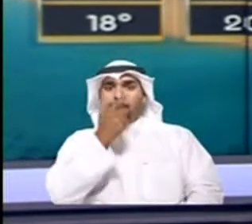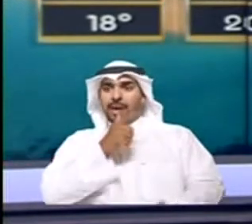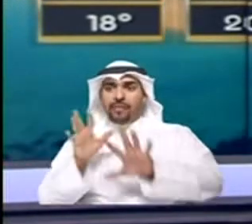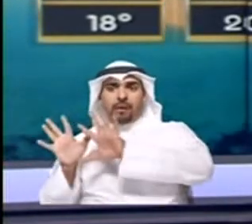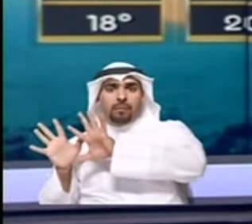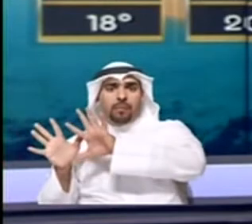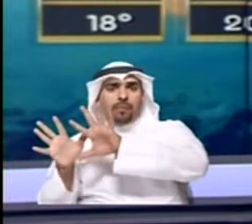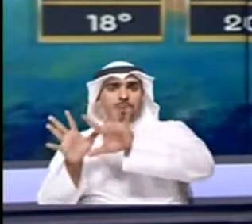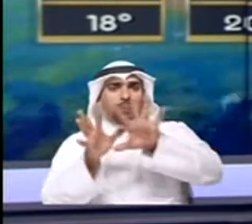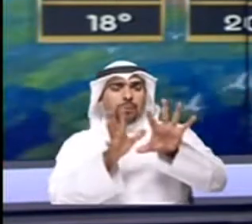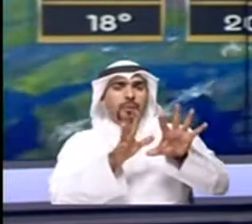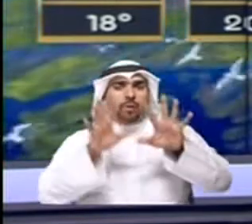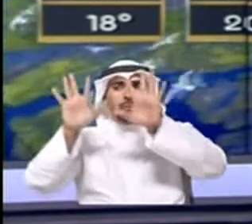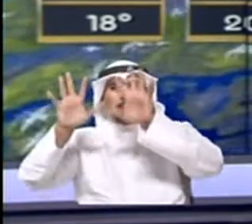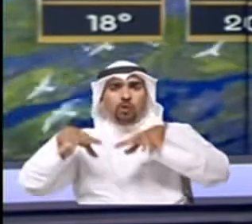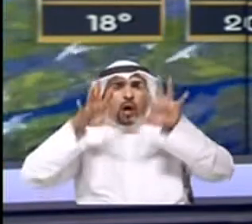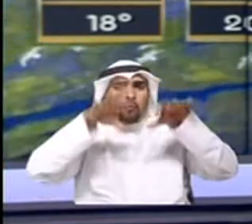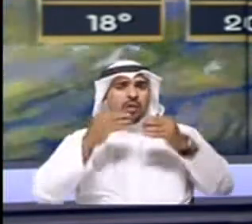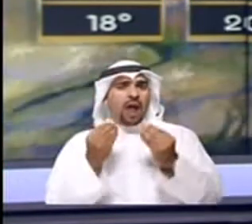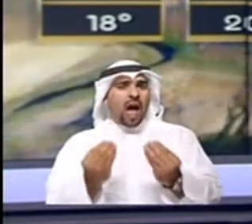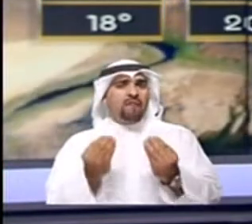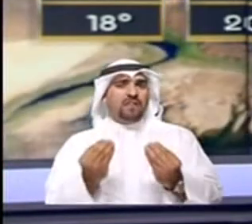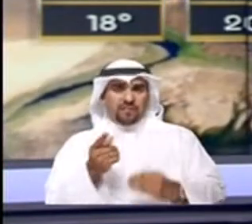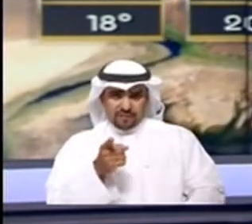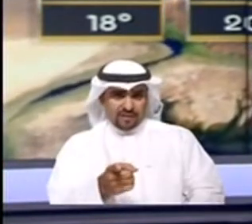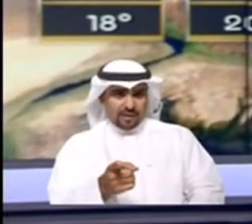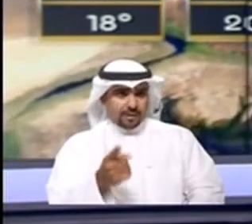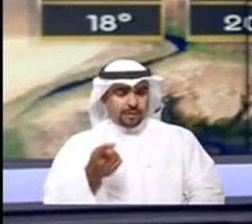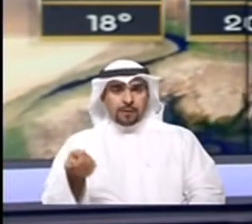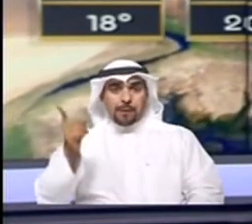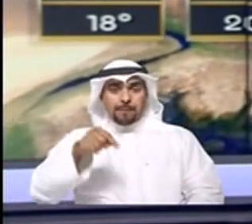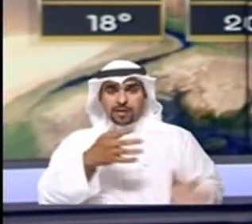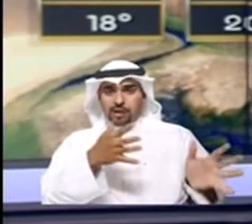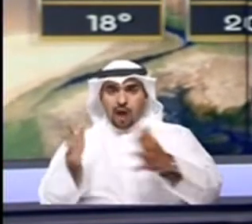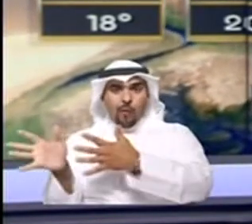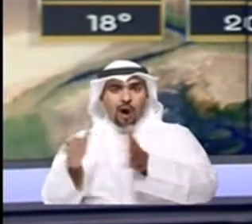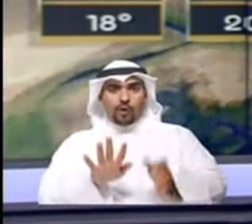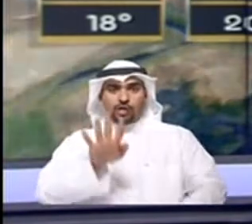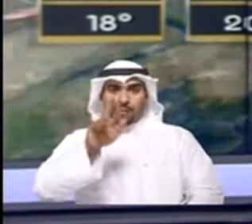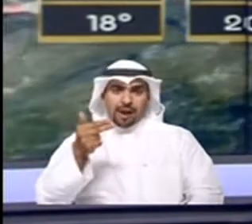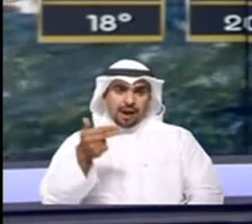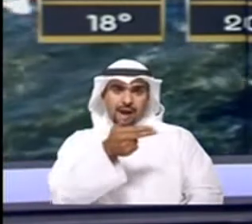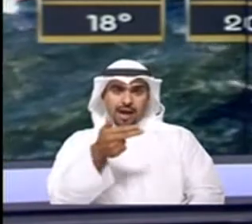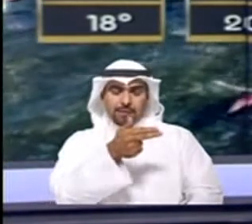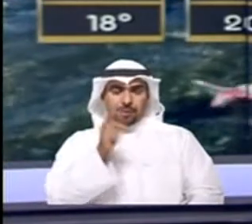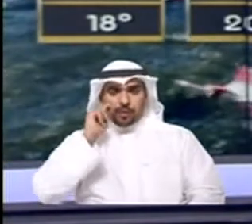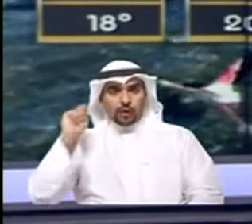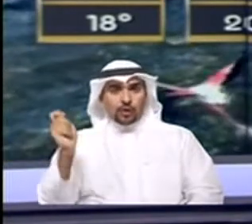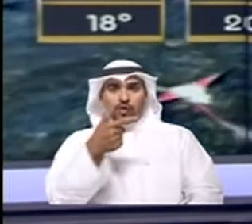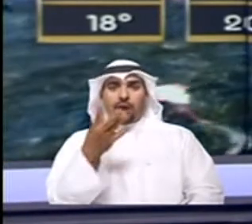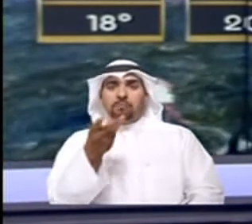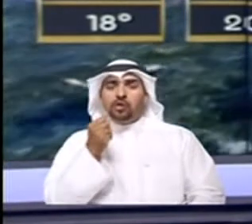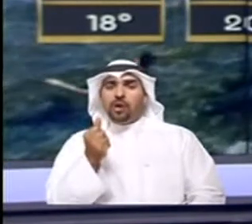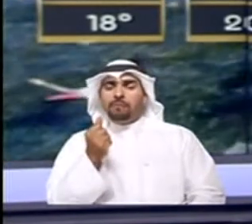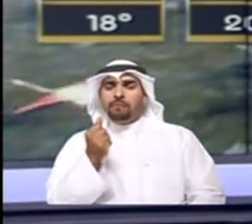لرذاذ الأمطار بإذن الله راح يكون ويانا. باكر رياحنا الشمالية غربية من 20 إلى 40 كيلومتر في الساعة، سرعة الرياح معتدلة تنشط